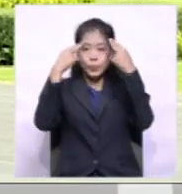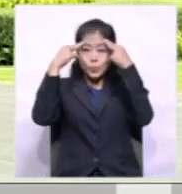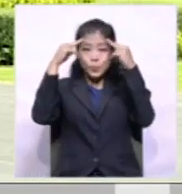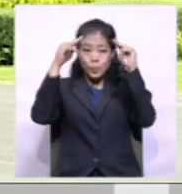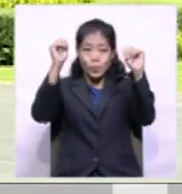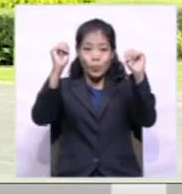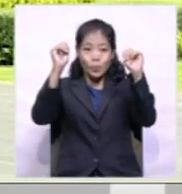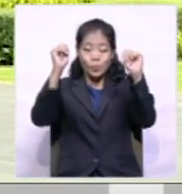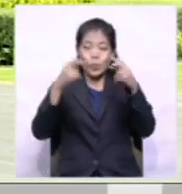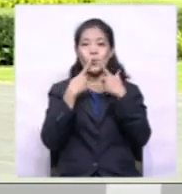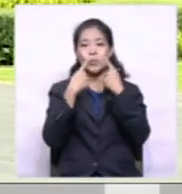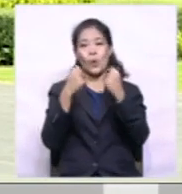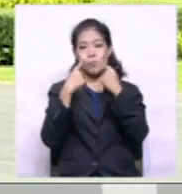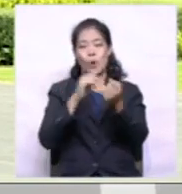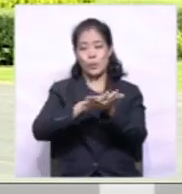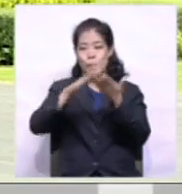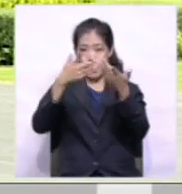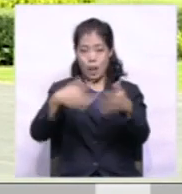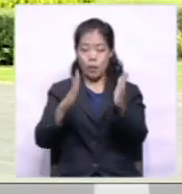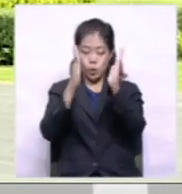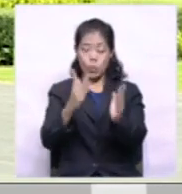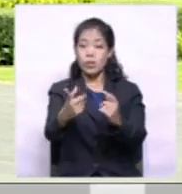ตรีก็ได้มีการตอบคำถามถึงประเด็นเรื่องนี้แล้วครับ